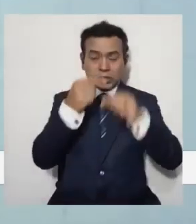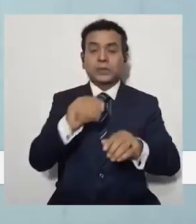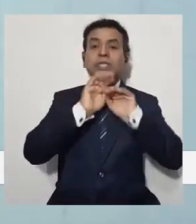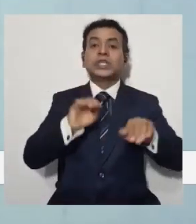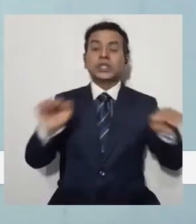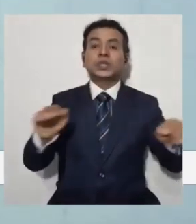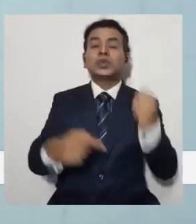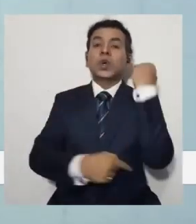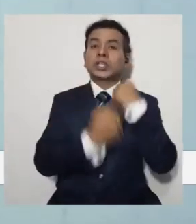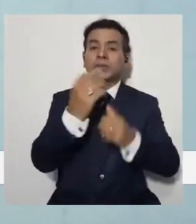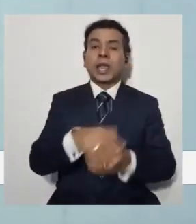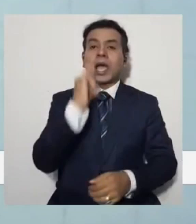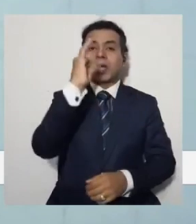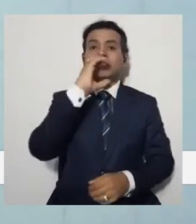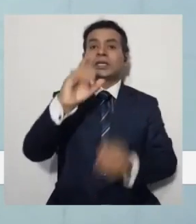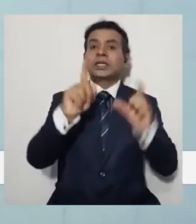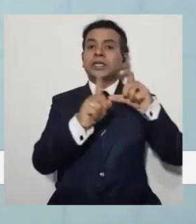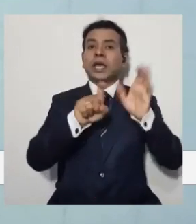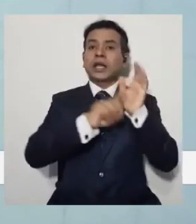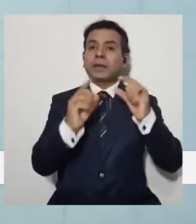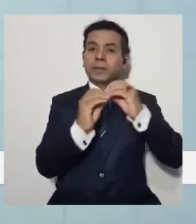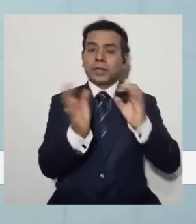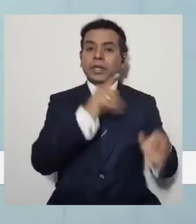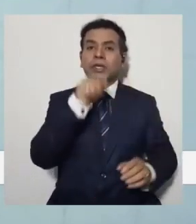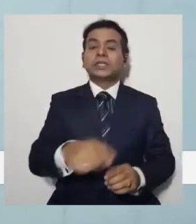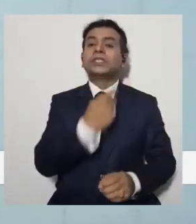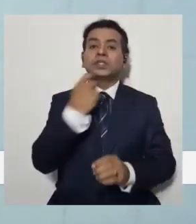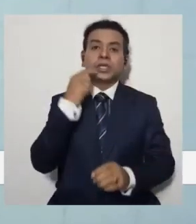ডেভেলপিং সায়েন্স অ্যান্ড হেলথ ইনিশিয়েটিভ, যেটা আইদেশি নামে পরিচিত,